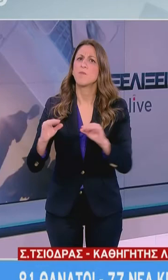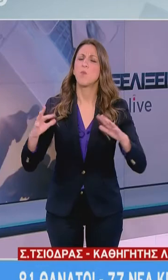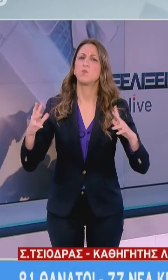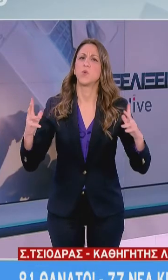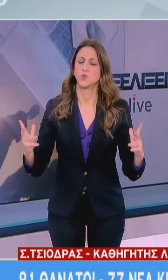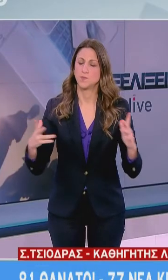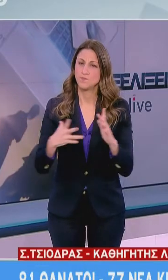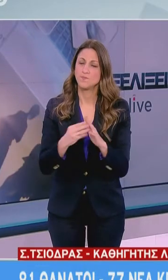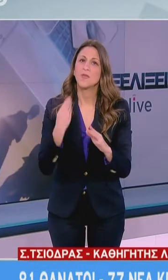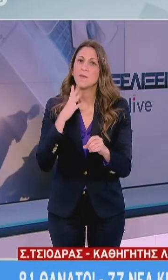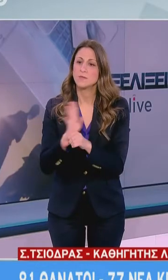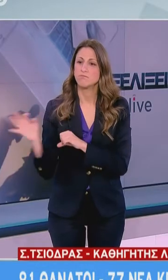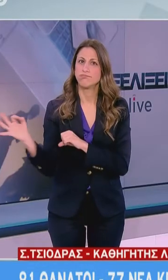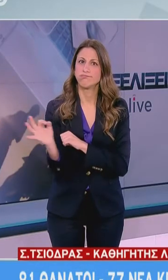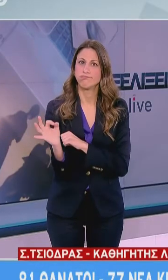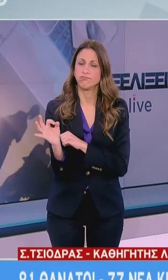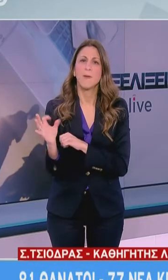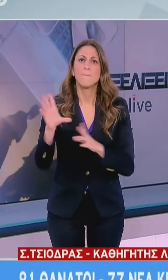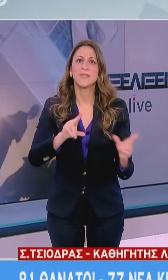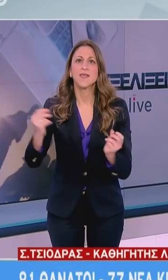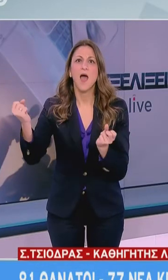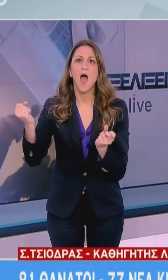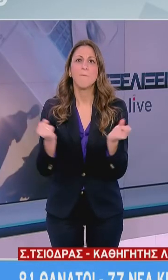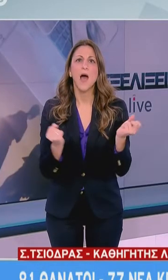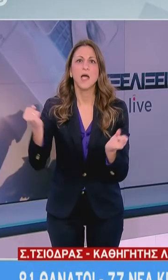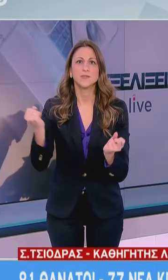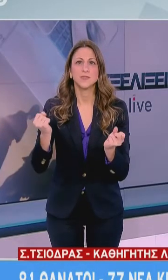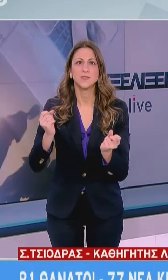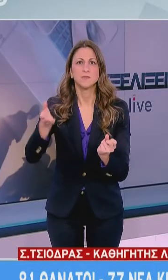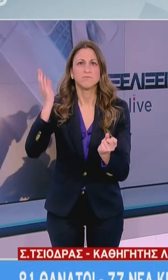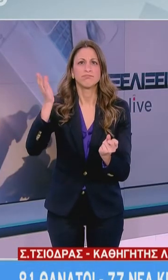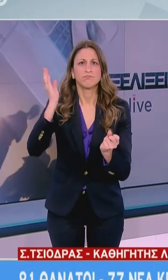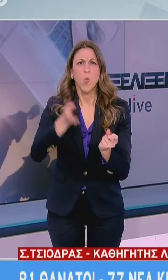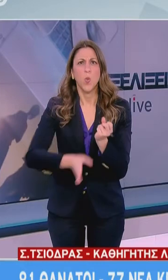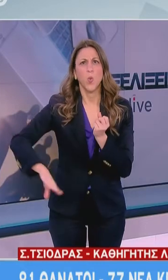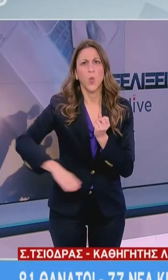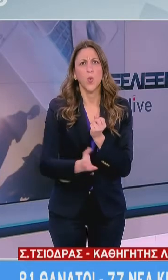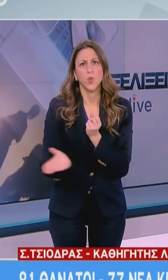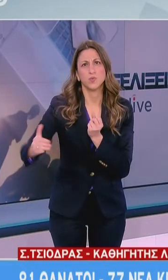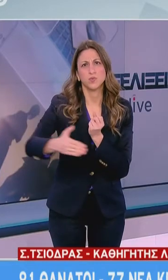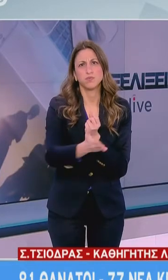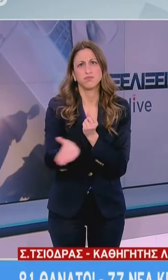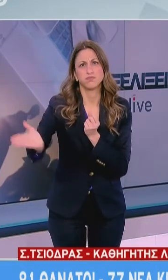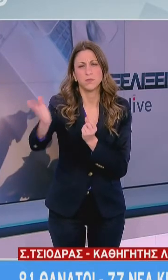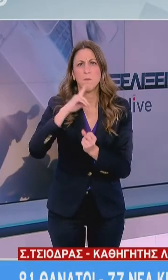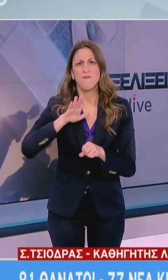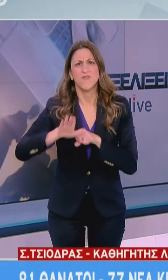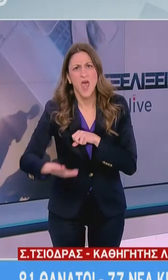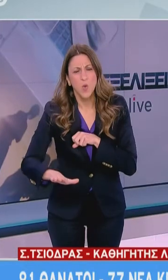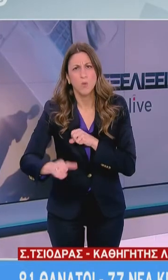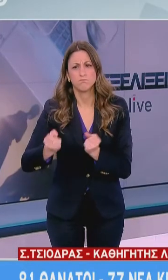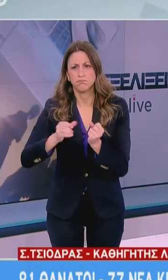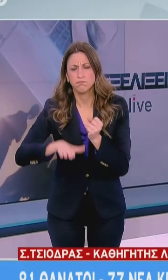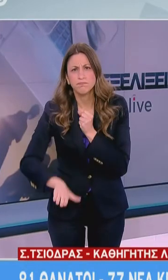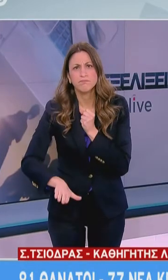πανδημία σαν την οδήγηση ενός αυτοκινήτου σε ένα μακρύ δρόμο με πολλές στροφές. Μπορεί να χρειαστεί να φρενάρεις,